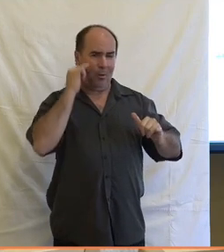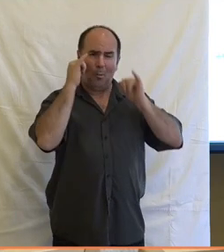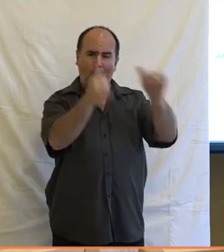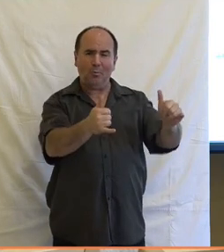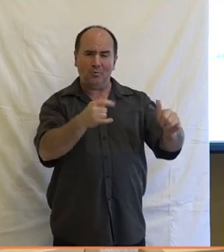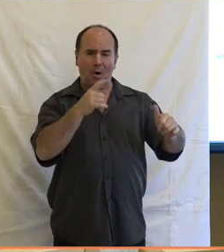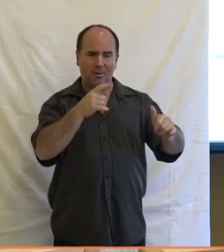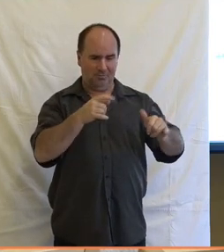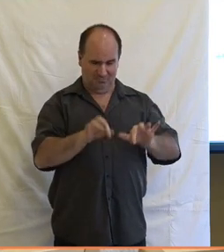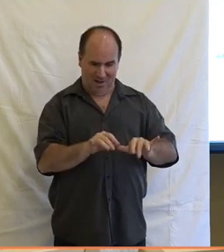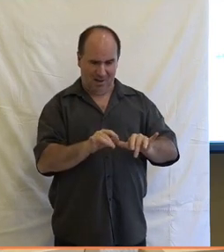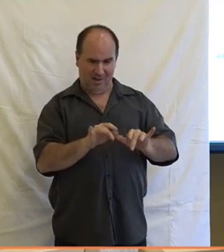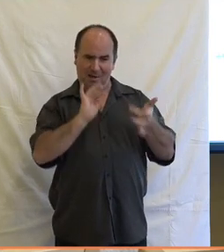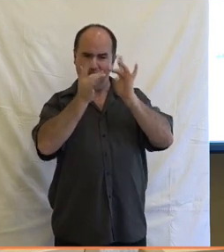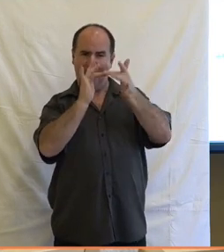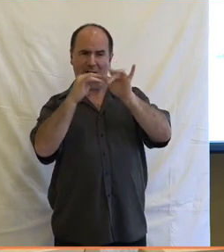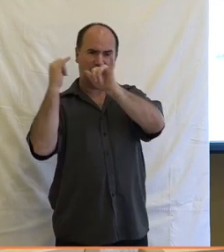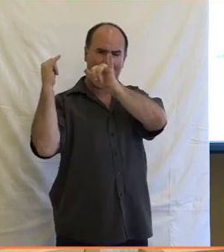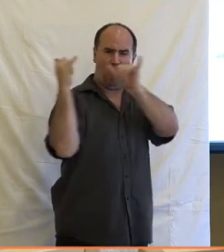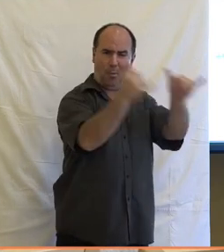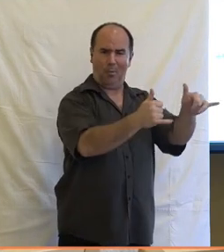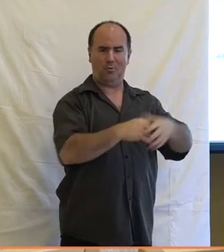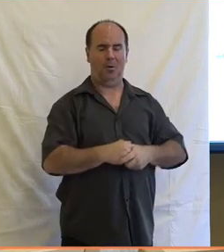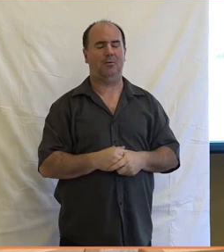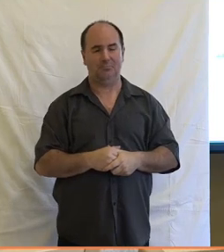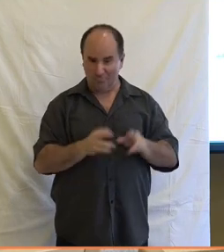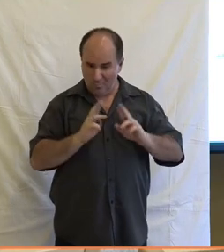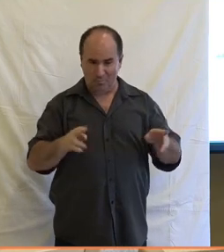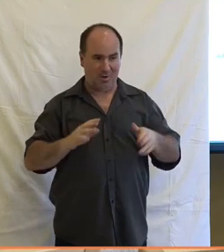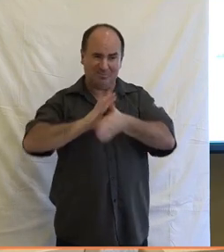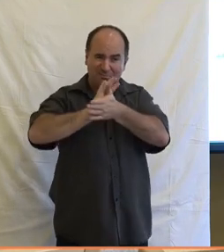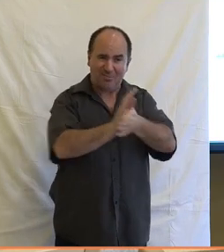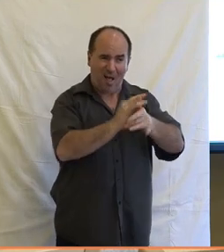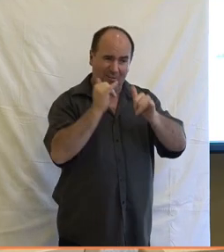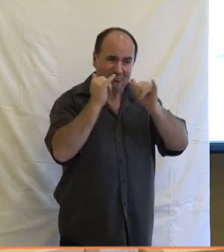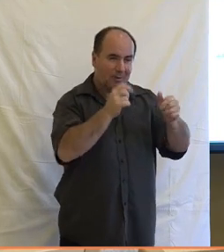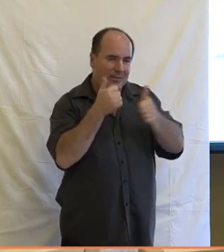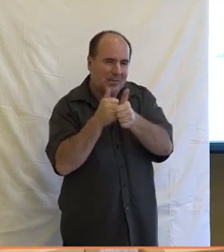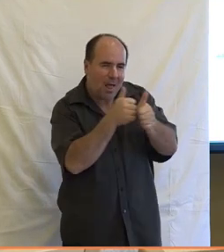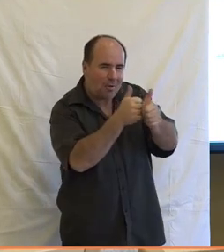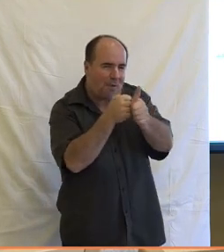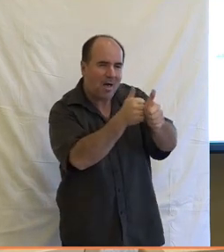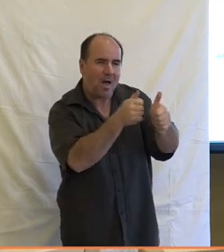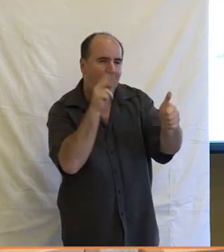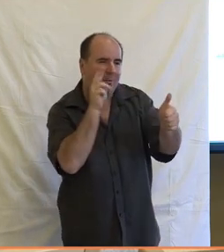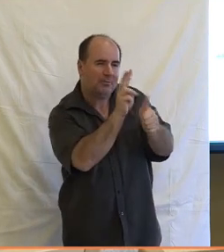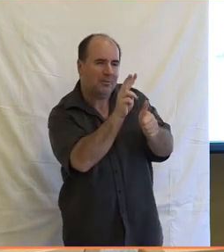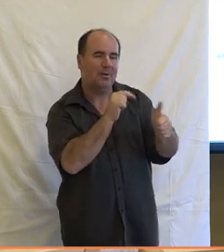co mohou být, nebo nějaké, řekněme, trasování, sledování a tak dále. Nakolik i ta